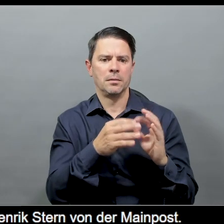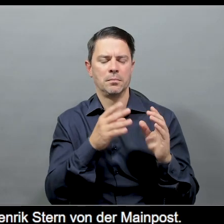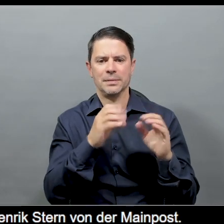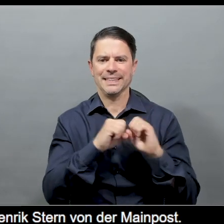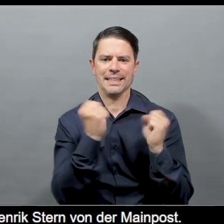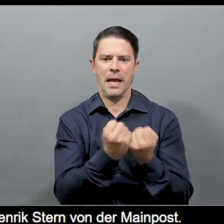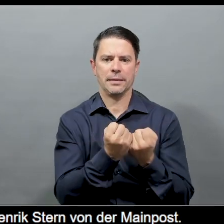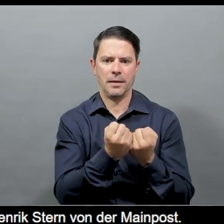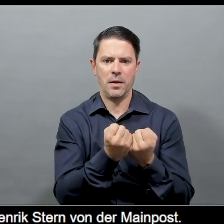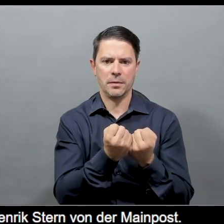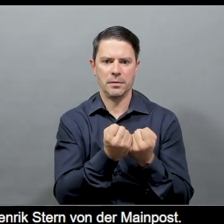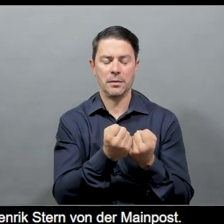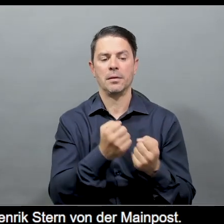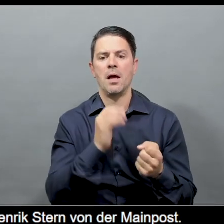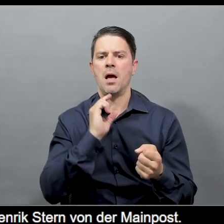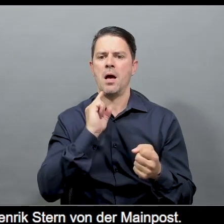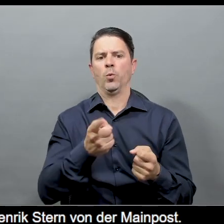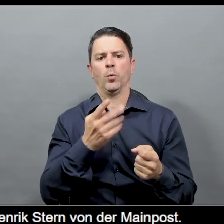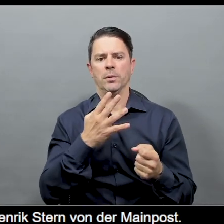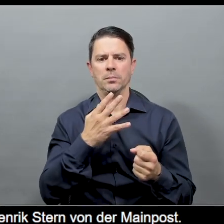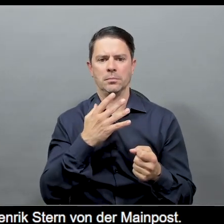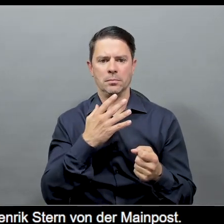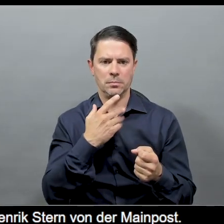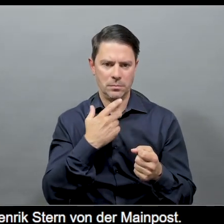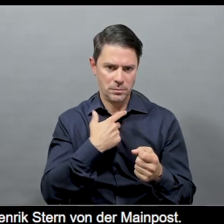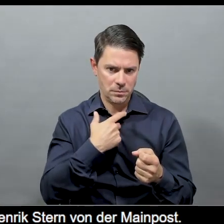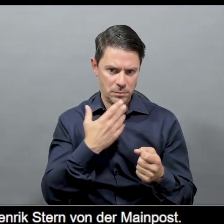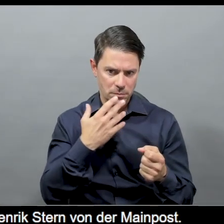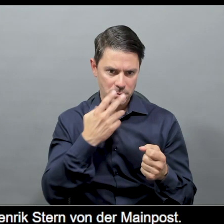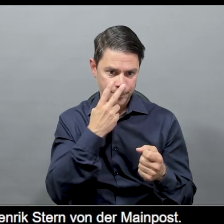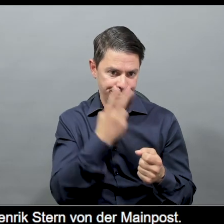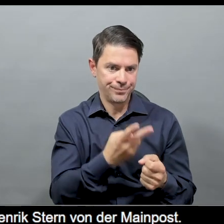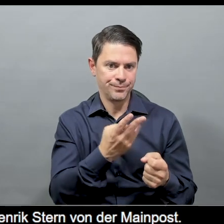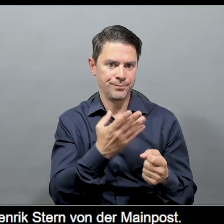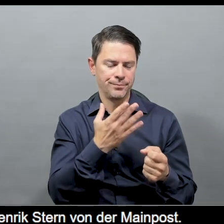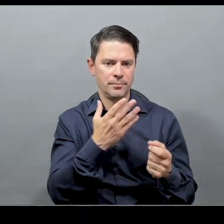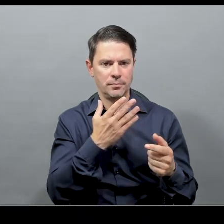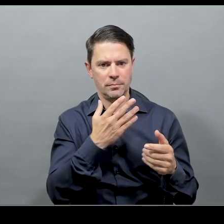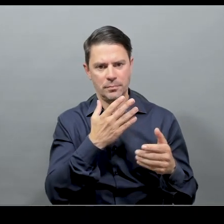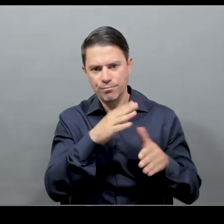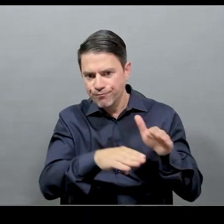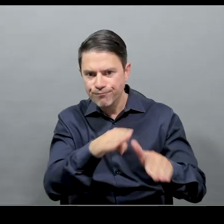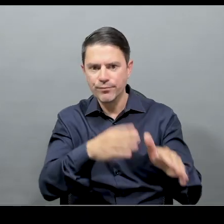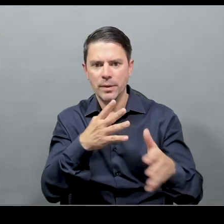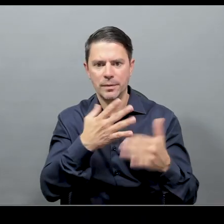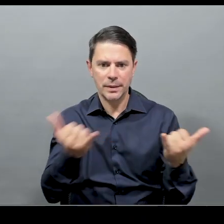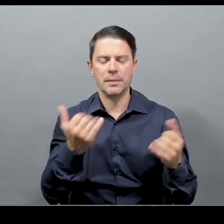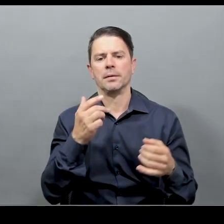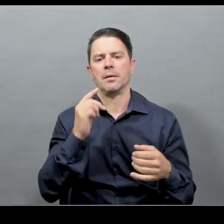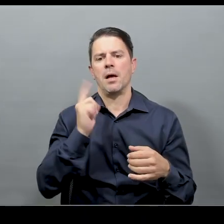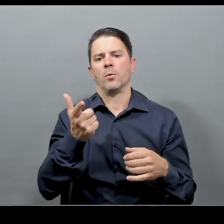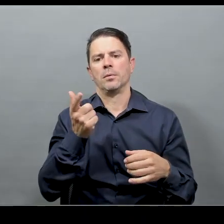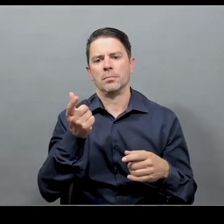ich, auch ganz gut eingeübt ist, was auch auf den ersten Blick einleuchtet als sinnvoll, nämlich generell die Verhaltensregeln,